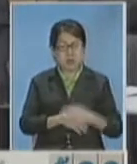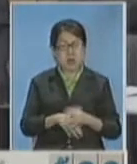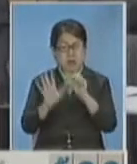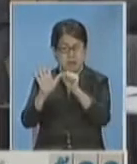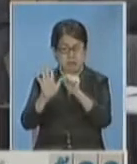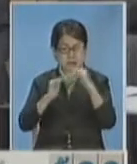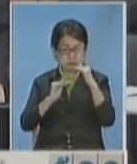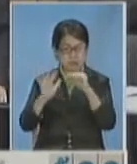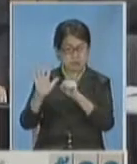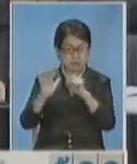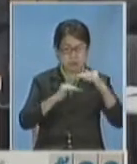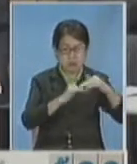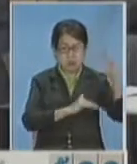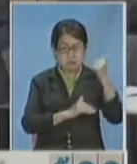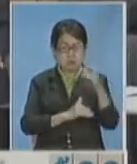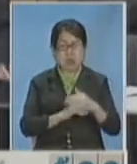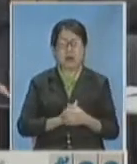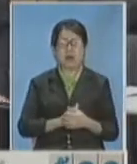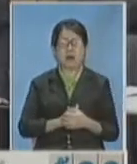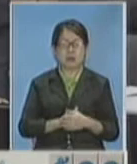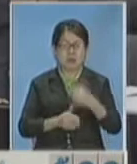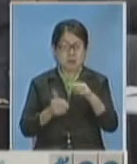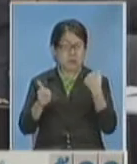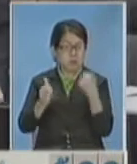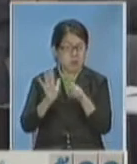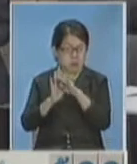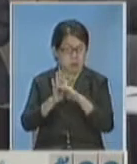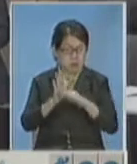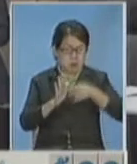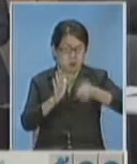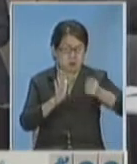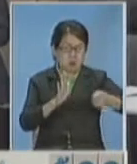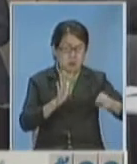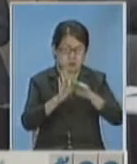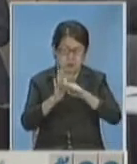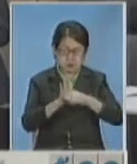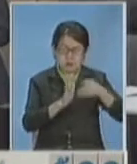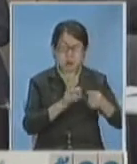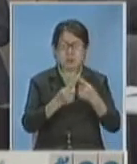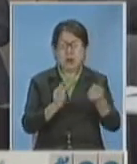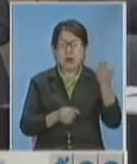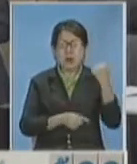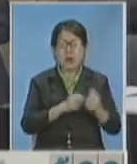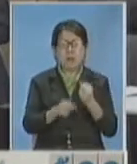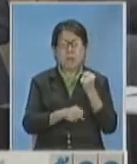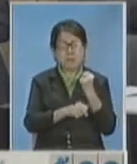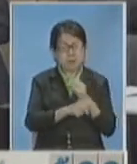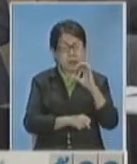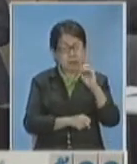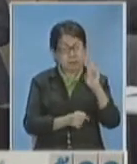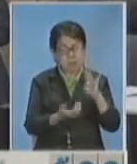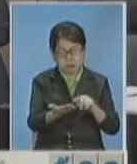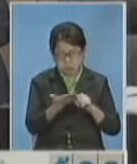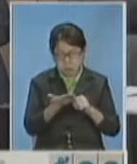าทใช่ไหมคะแล้วก็มีการจำกัดข้อจำกัดอื่นๆมากมายแต่ว่าตอนที่ของงบประมาณปี57เนี่ยค่ะเป็นการคิด